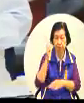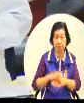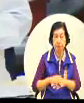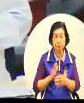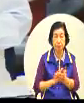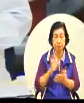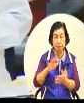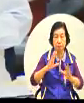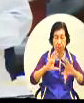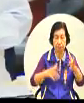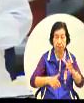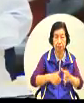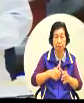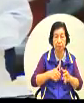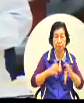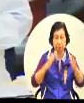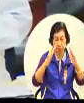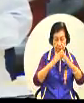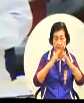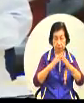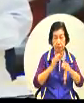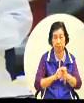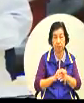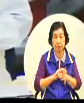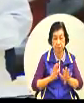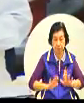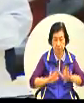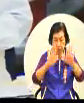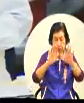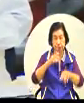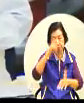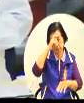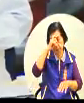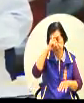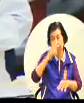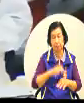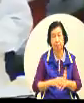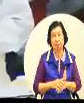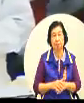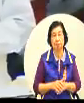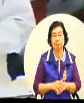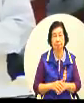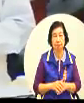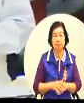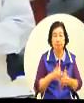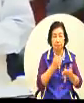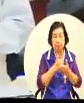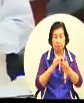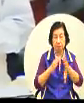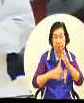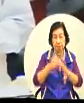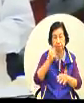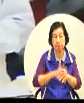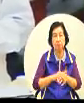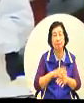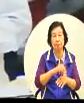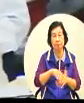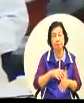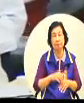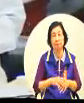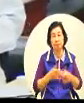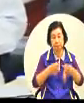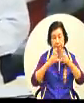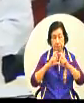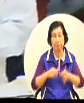的一个进步的期望。请市长发表你的看法，谢谢市长。 来，市